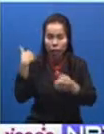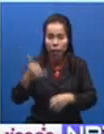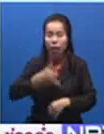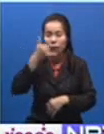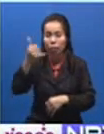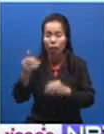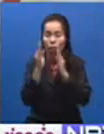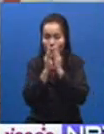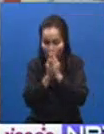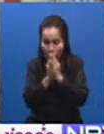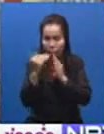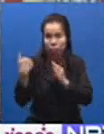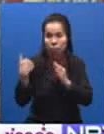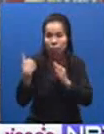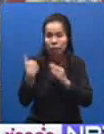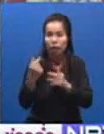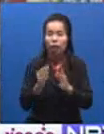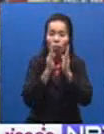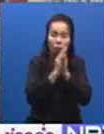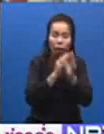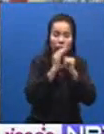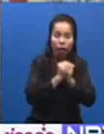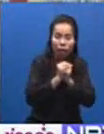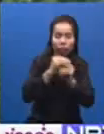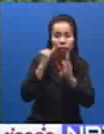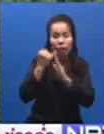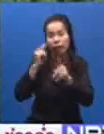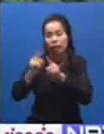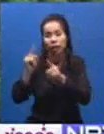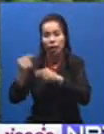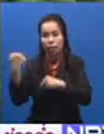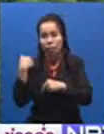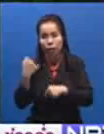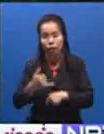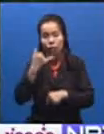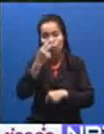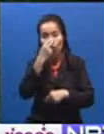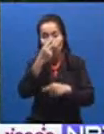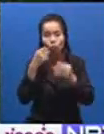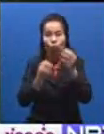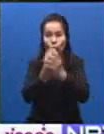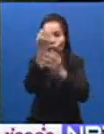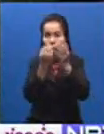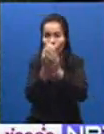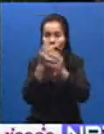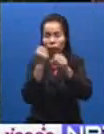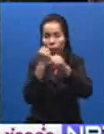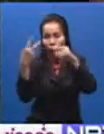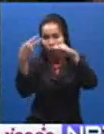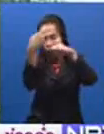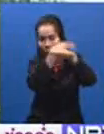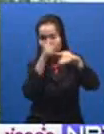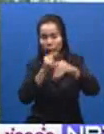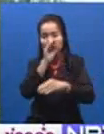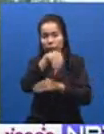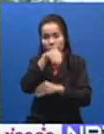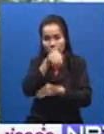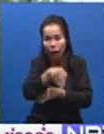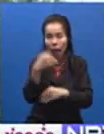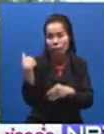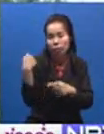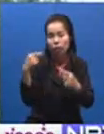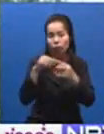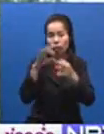าแม่ทับทิมสิ่งศักดิ์สิทธิ์คู่บ้านคู่เมืองหัวหินชมต้นข่อยที่ถูกดัดเป็นช้างในโรงแรมรถไฟหัวหิน